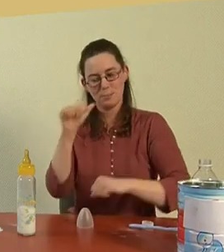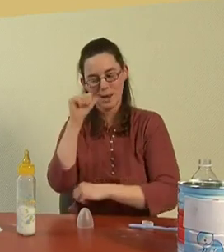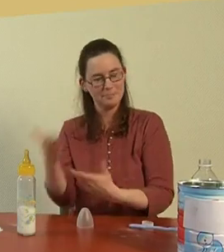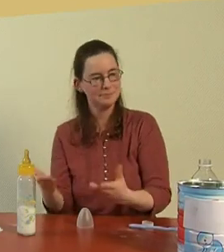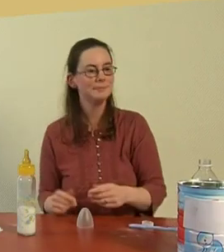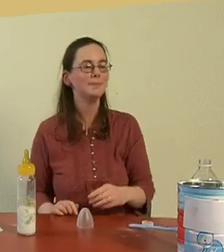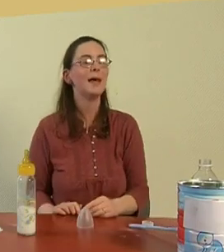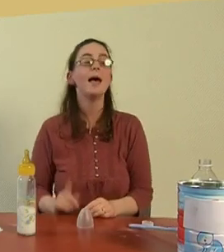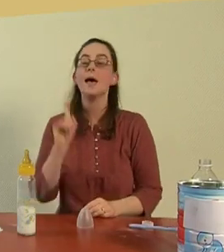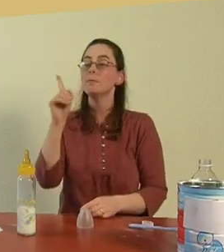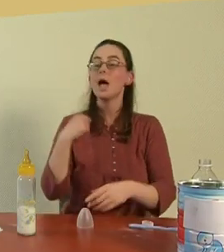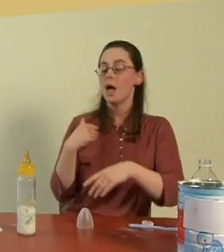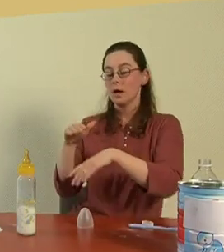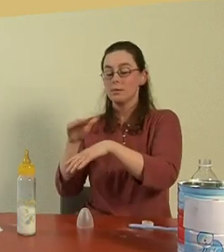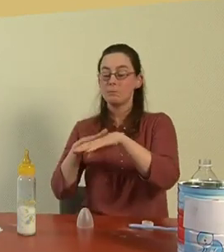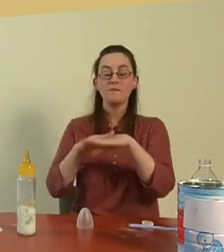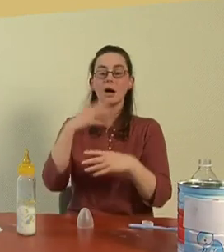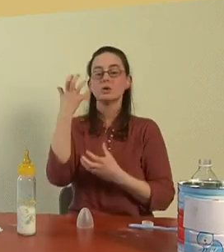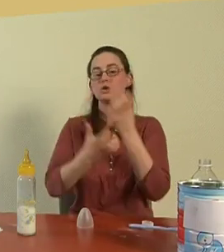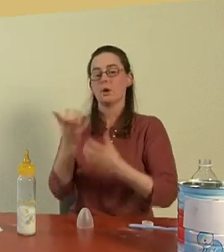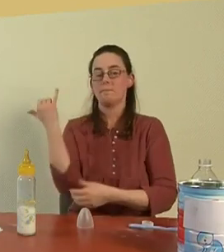Et là, le bébé peut le boire.